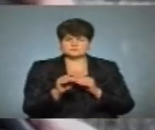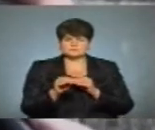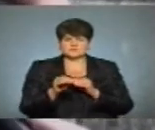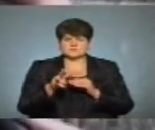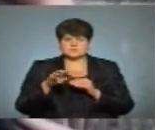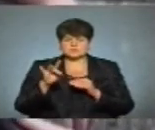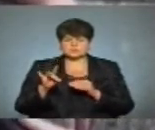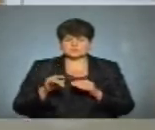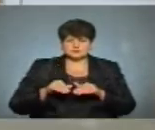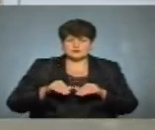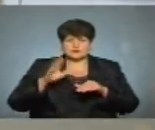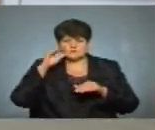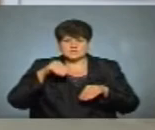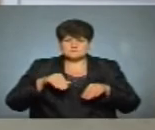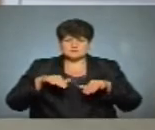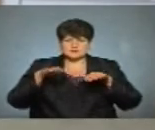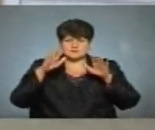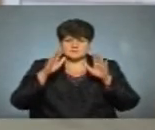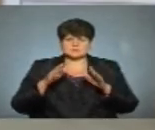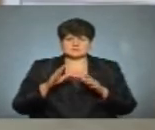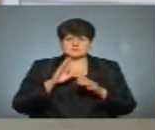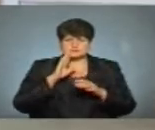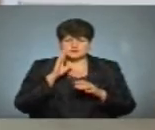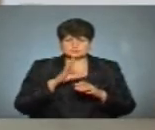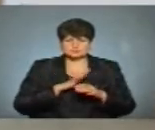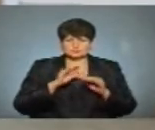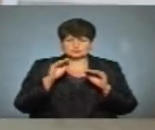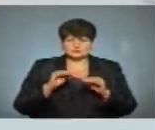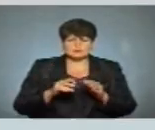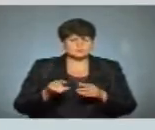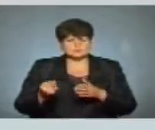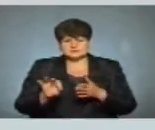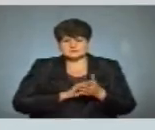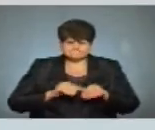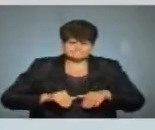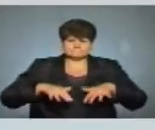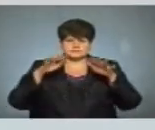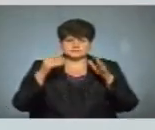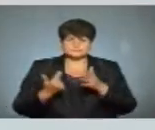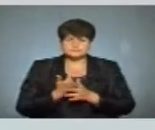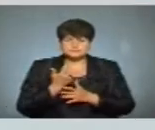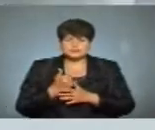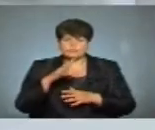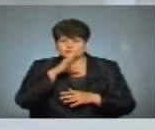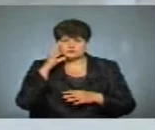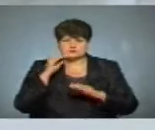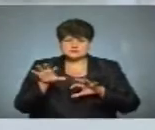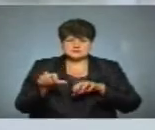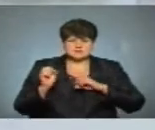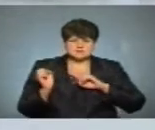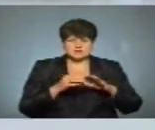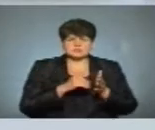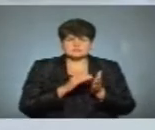Мірку клав, коли вода піднімається, коли опускається. Да, рано було постелася, потім різко піднялася. Марія Гаврилюк каже, вночі вивозила свиней та курей